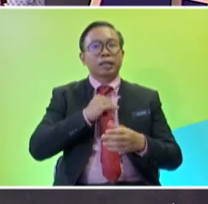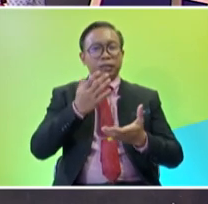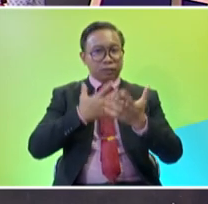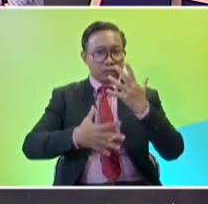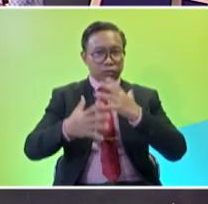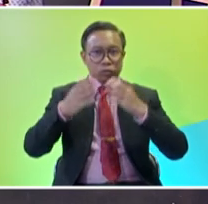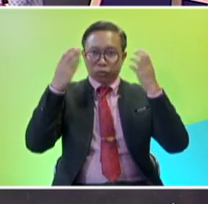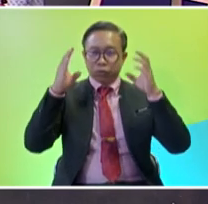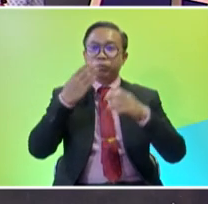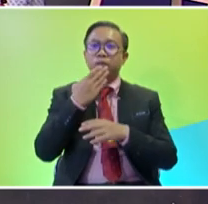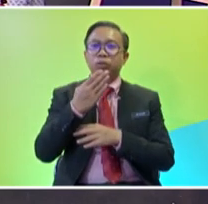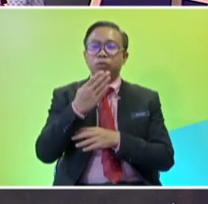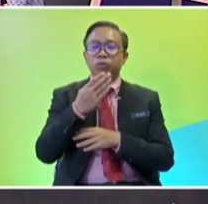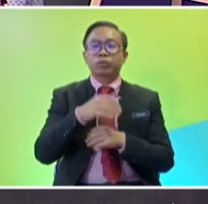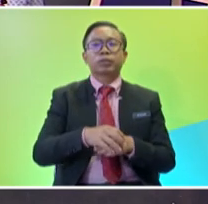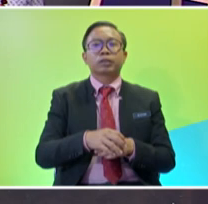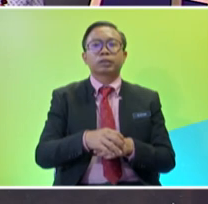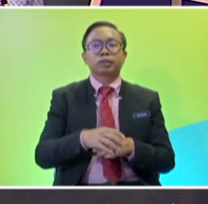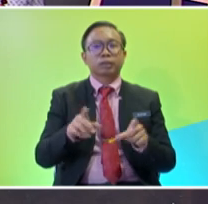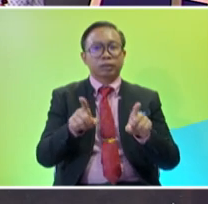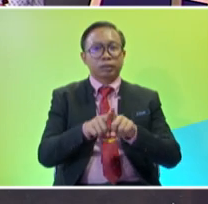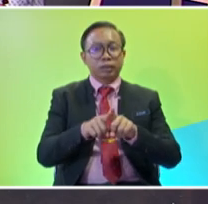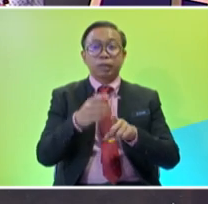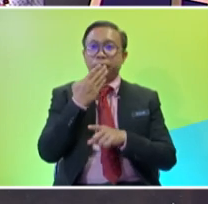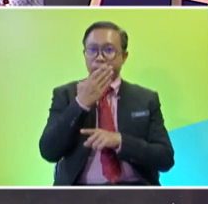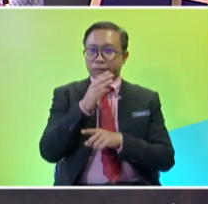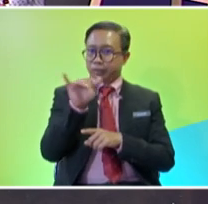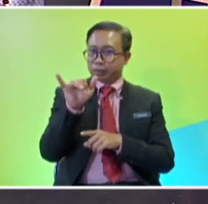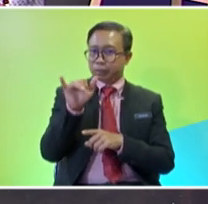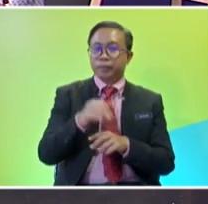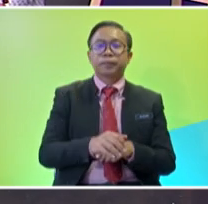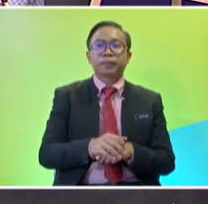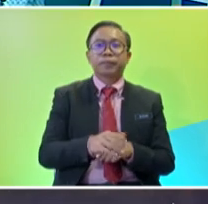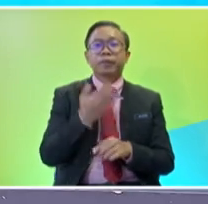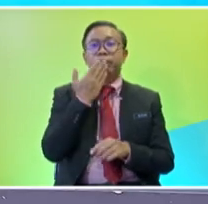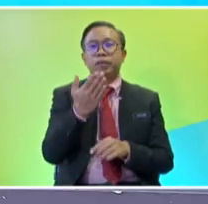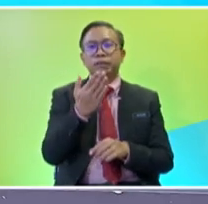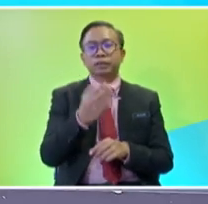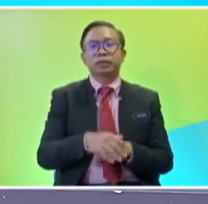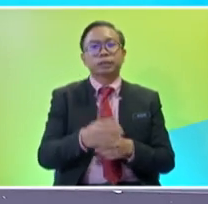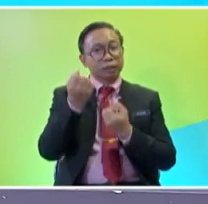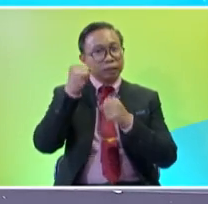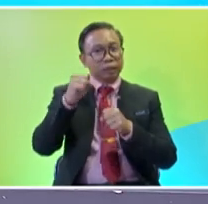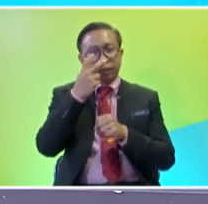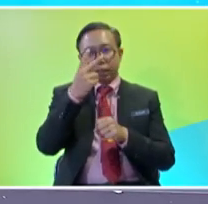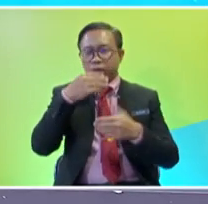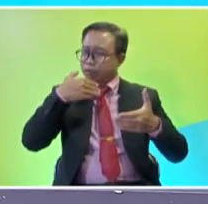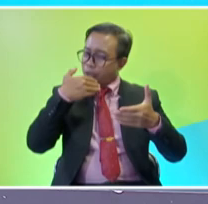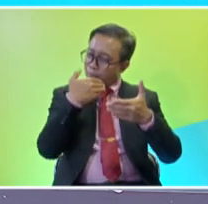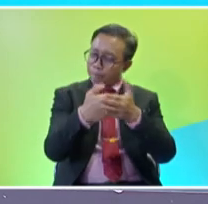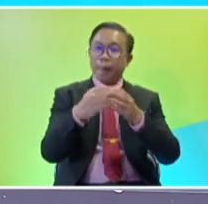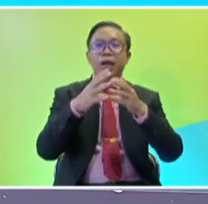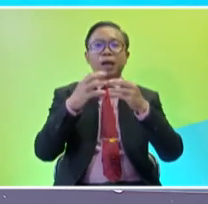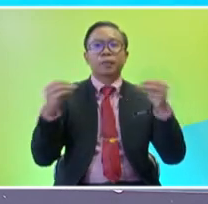cek KU Muhammad bukan kami pada hari ini Oke terima kasih karena setuju menonton sehingga ke